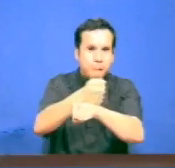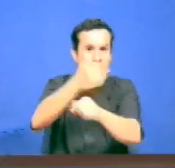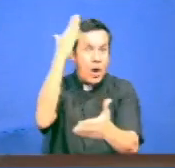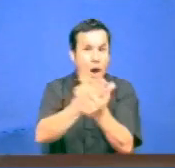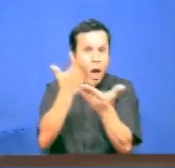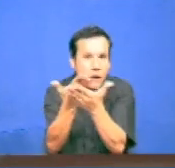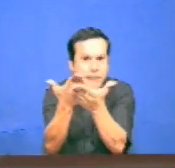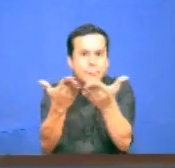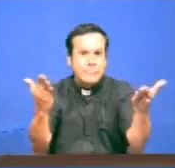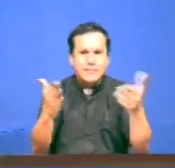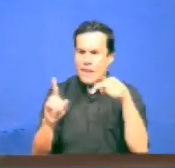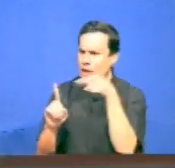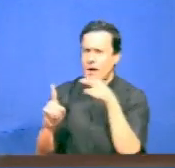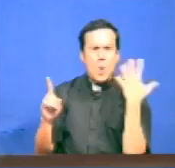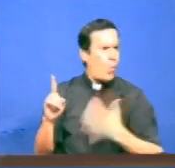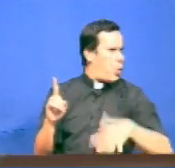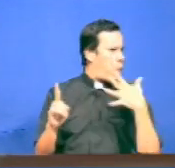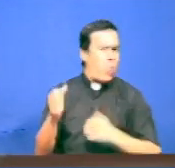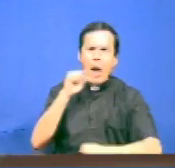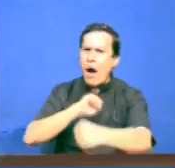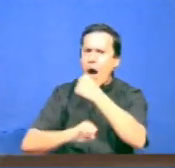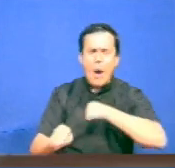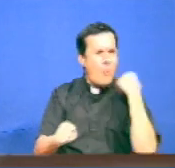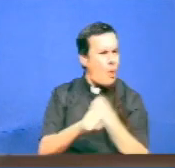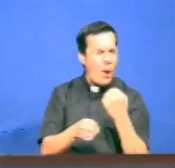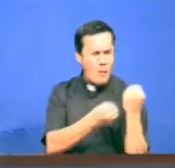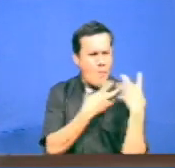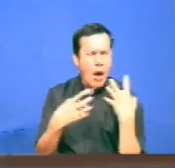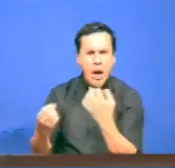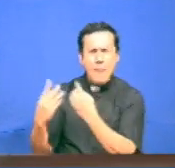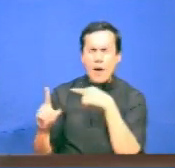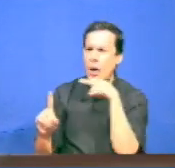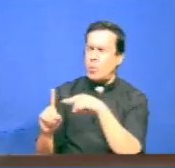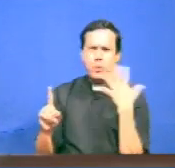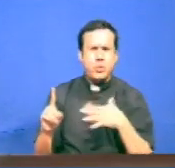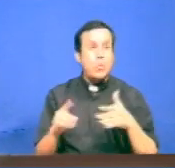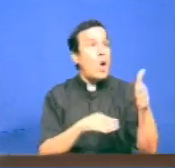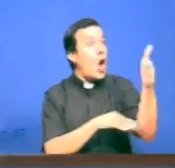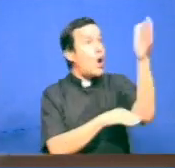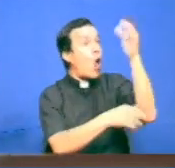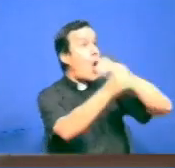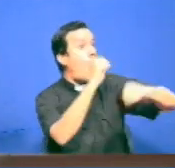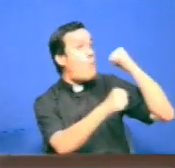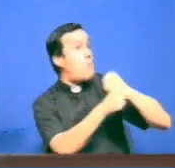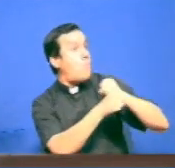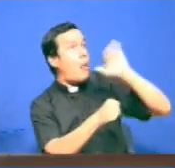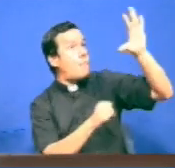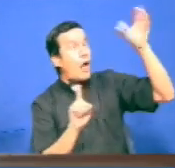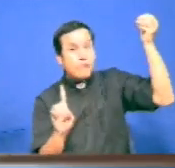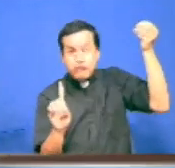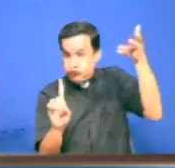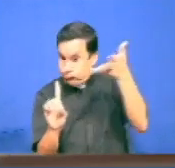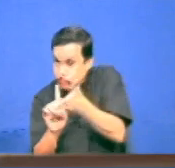miujiza, maajabu na ishara alizozifanya Mungu kwa nafsi yake yeye kati